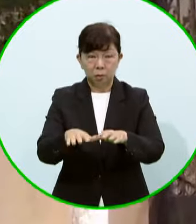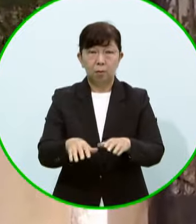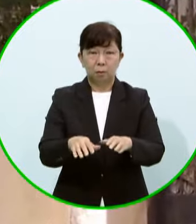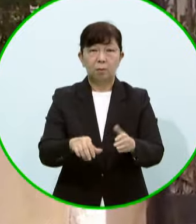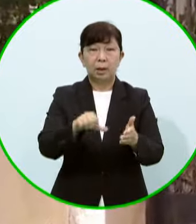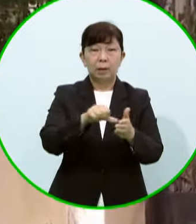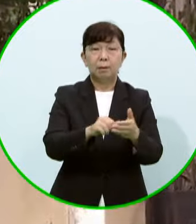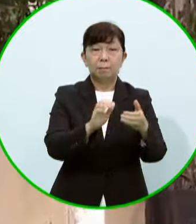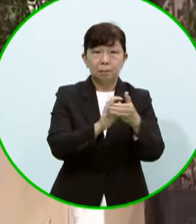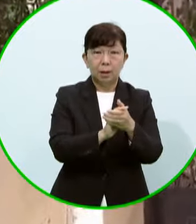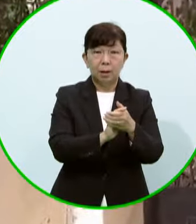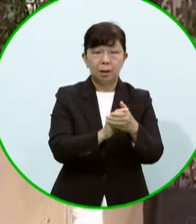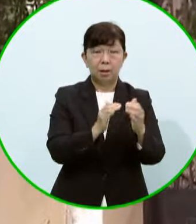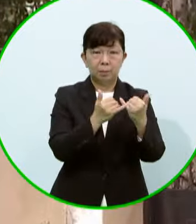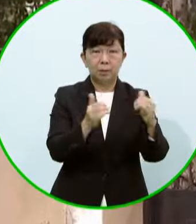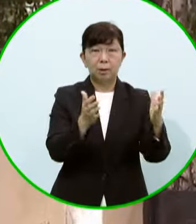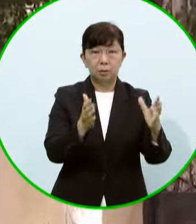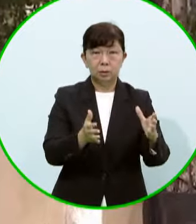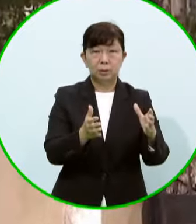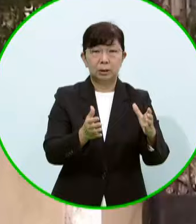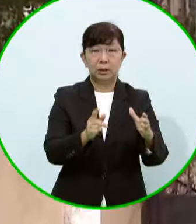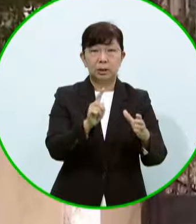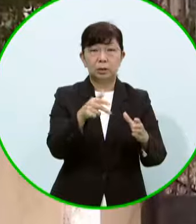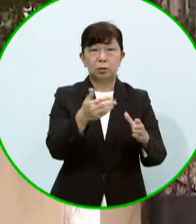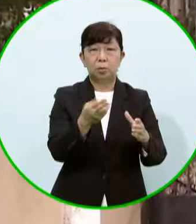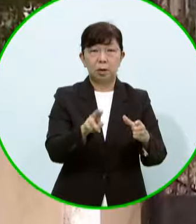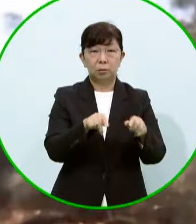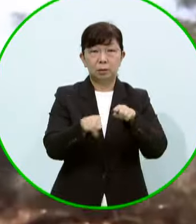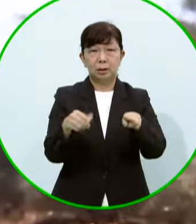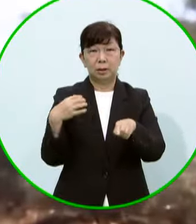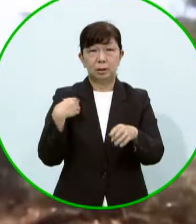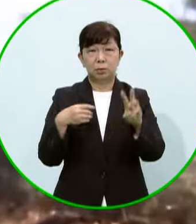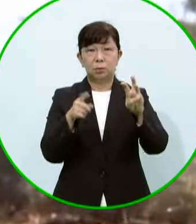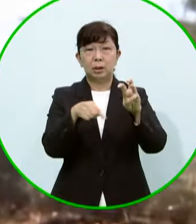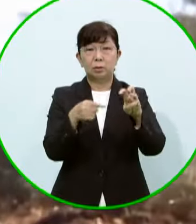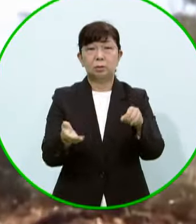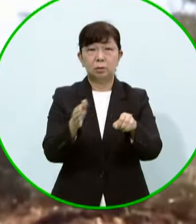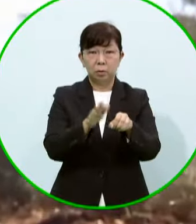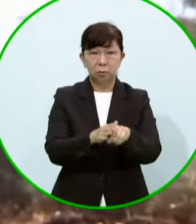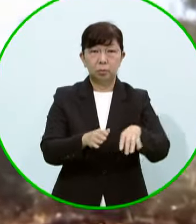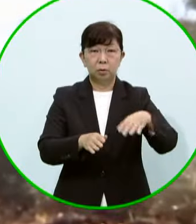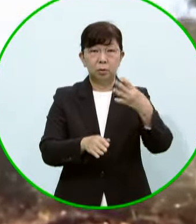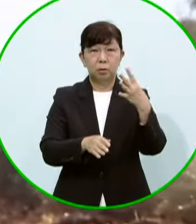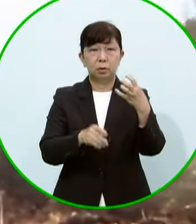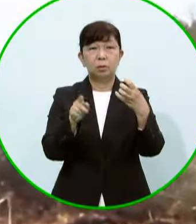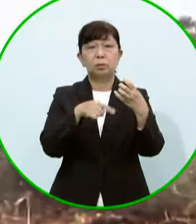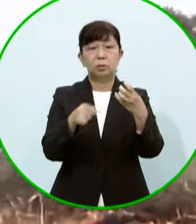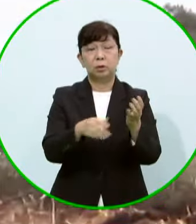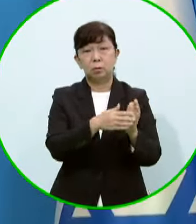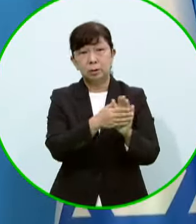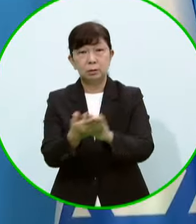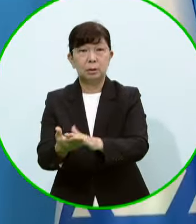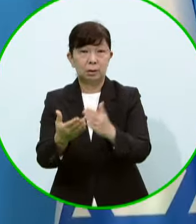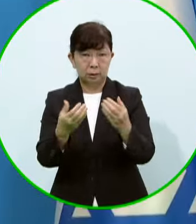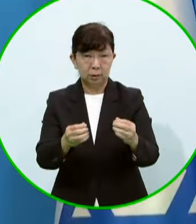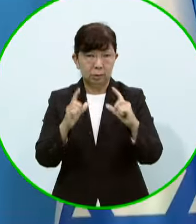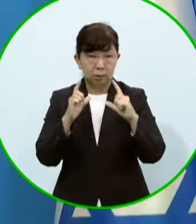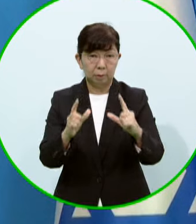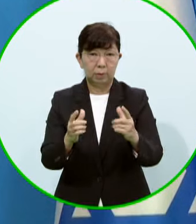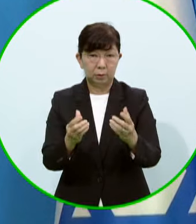民兵組織ひぼの司令官30人を含む戦闘員およそ440人を殺害したと発表し